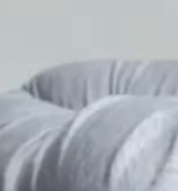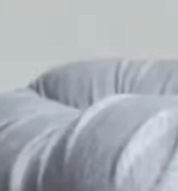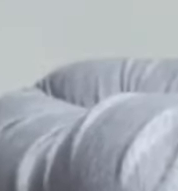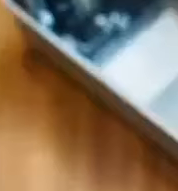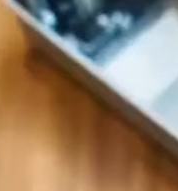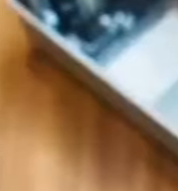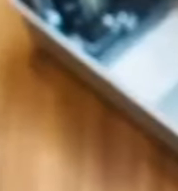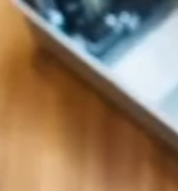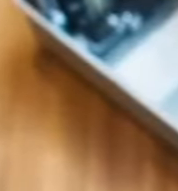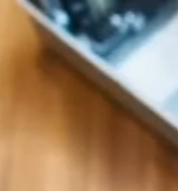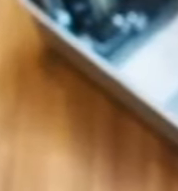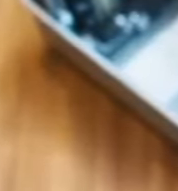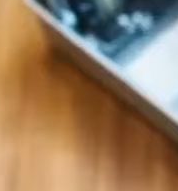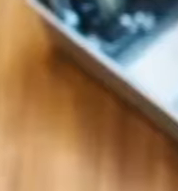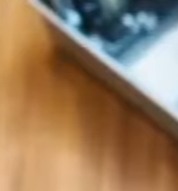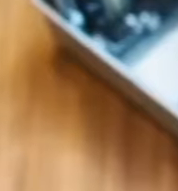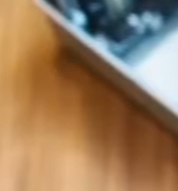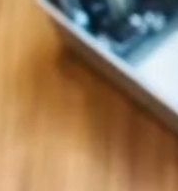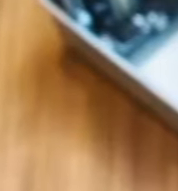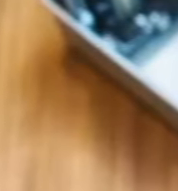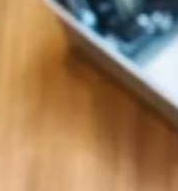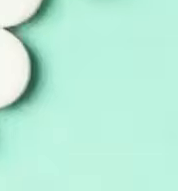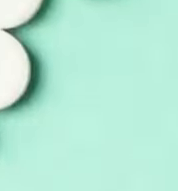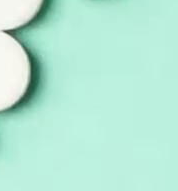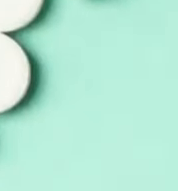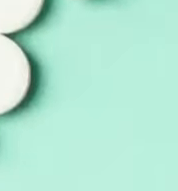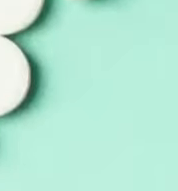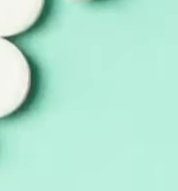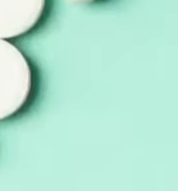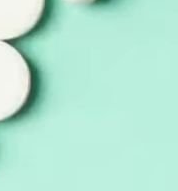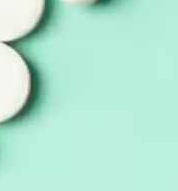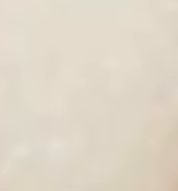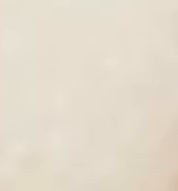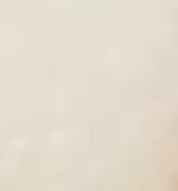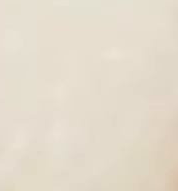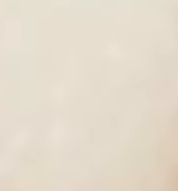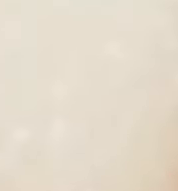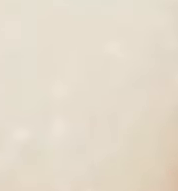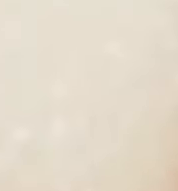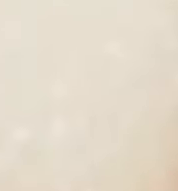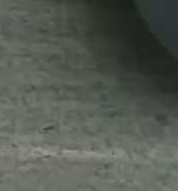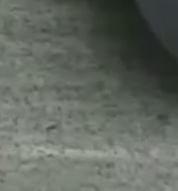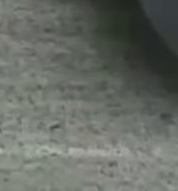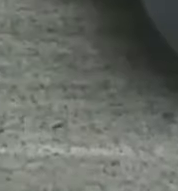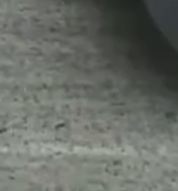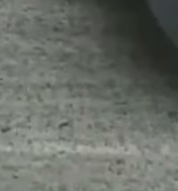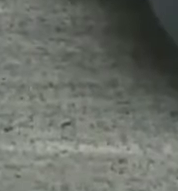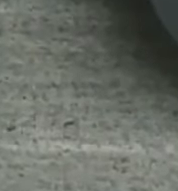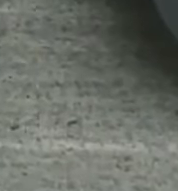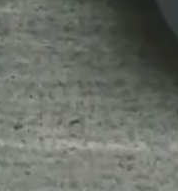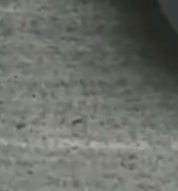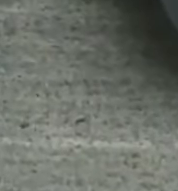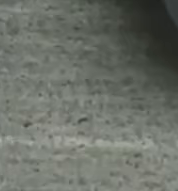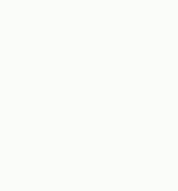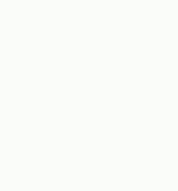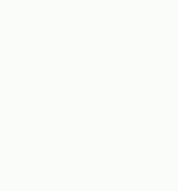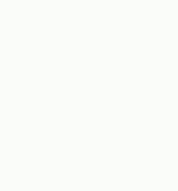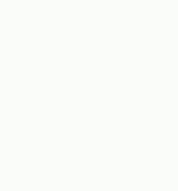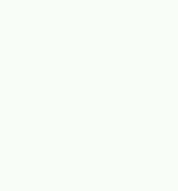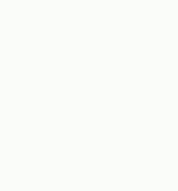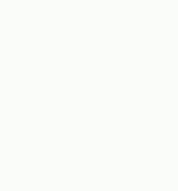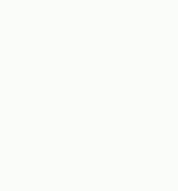mengakibatkan penyakit yang seperti darah tinggi, kencing manis, sakit jantung, sakit buah pinggang dan